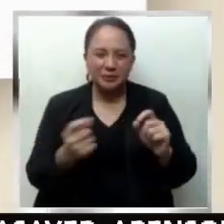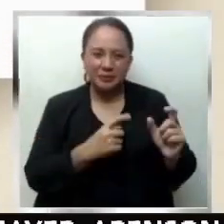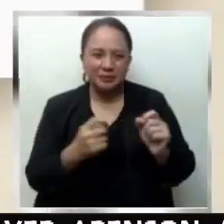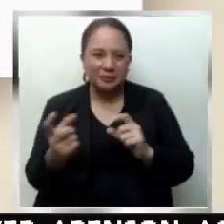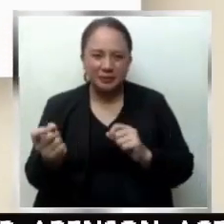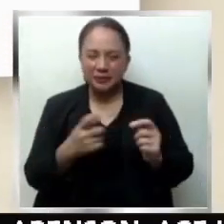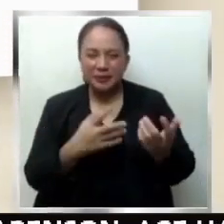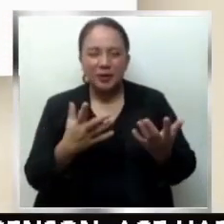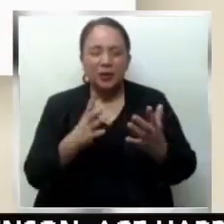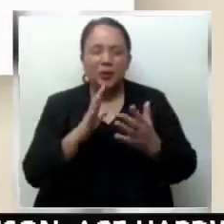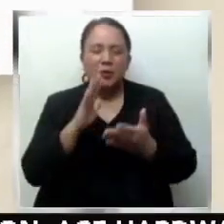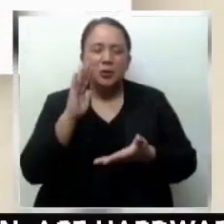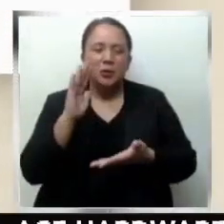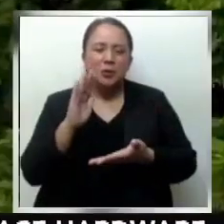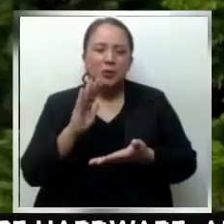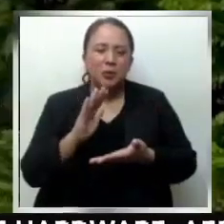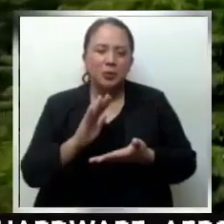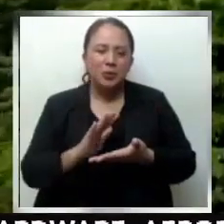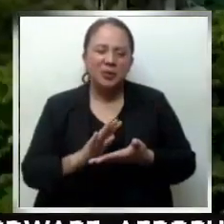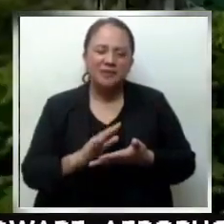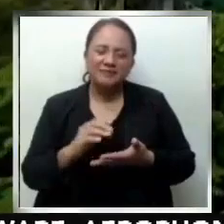inyong pagkabitin sa serye?